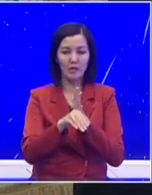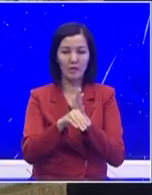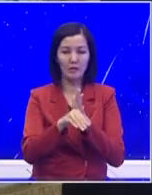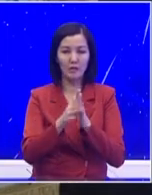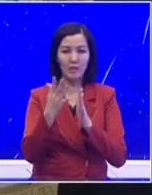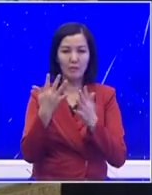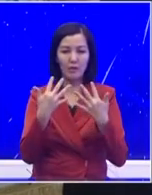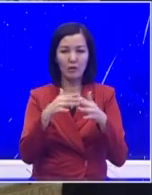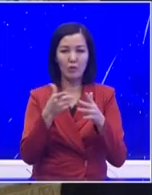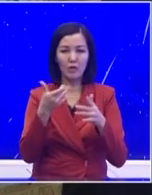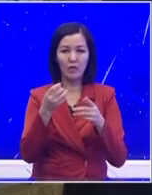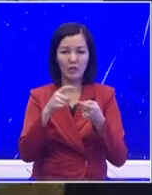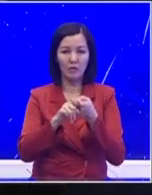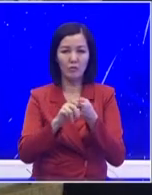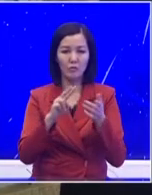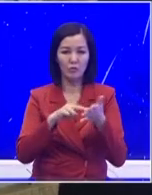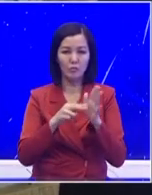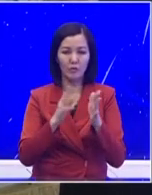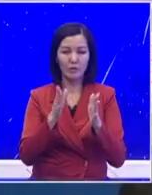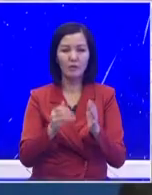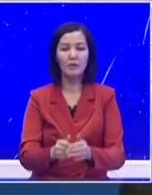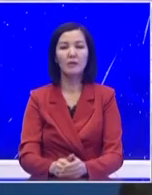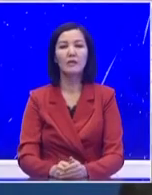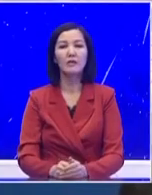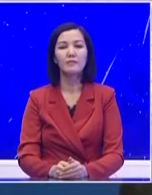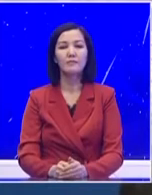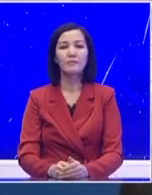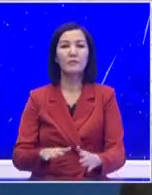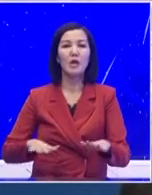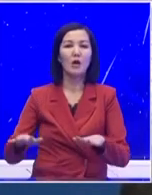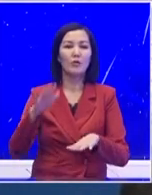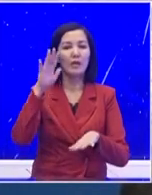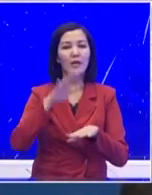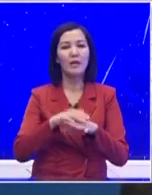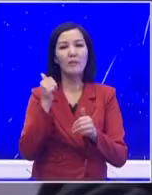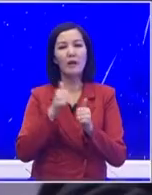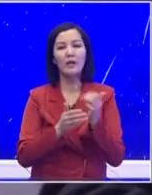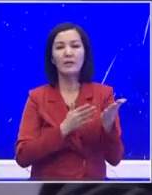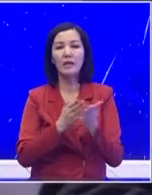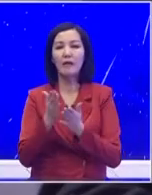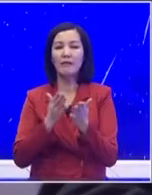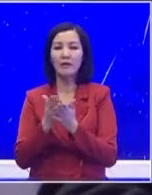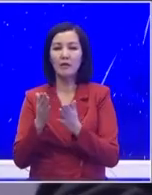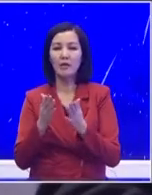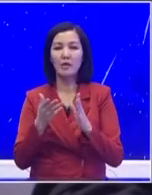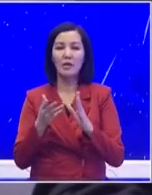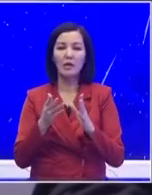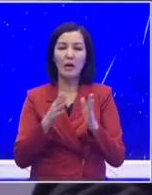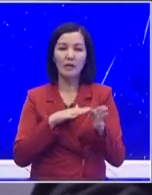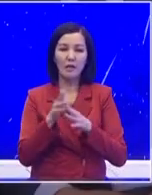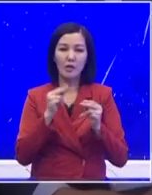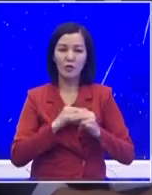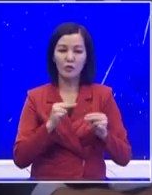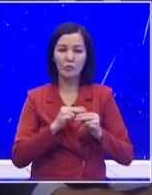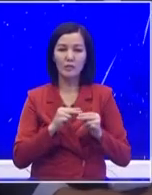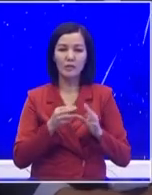бес ауылды қосуға жоспарлы түрде жұмыстар жасалып жатыр. Аудан әкімі Ғалым Тоқпейісіп, әр саладағы жеткен жетістіктерді тізбелеп, алдағы